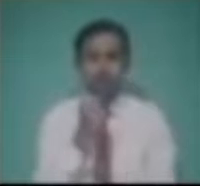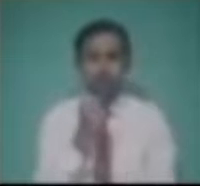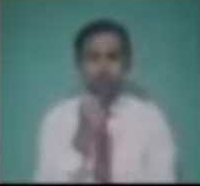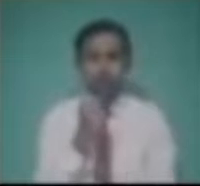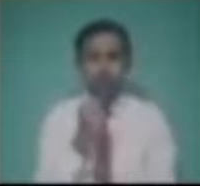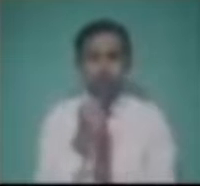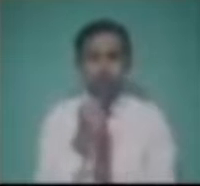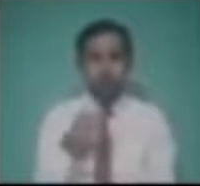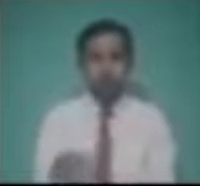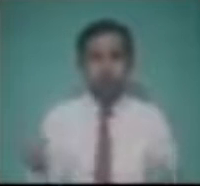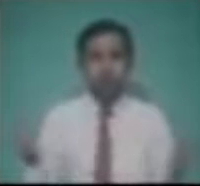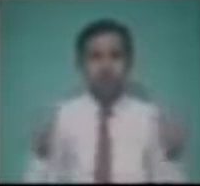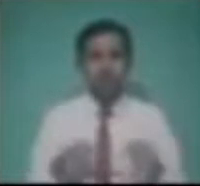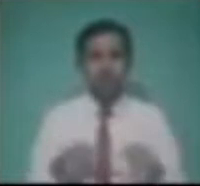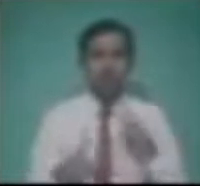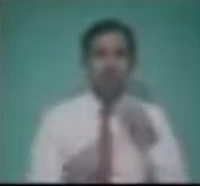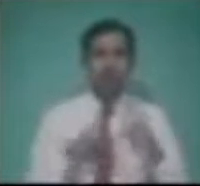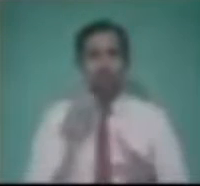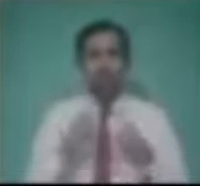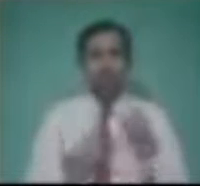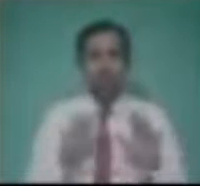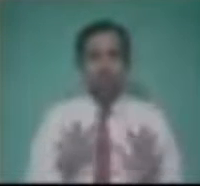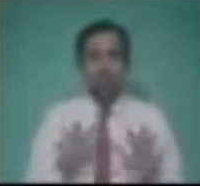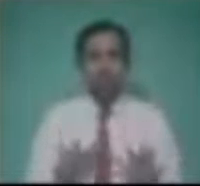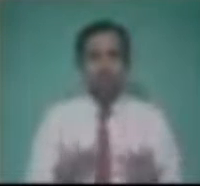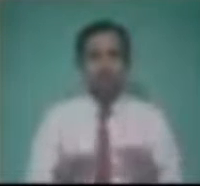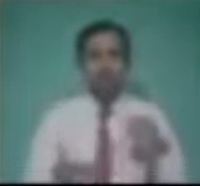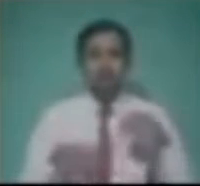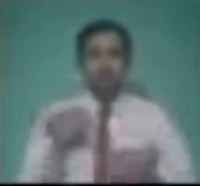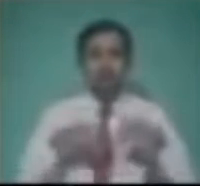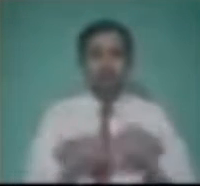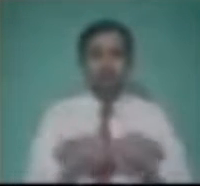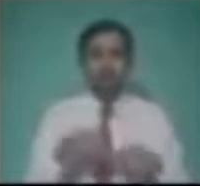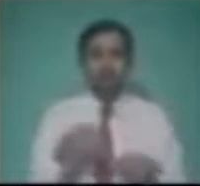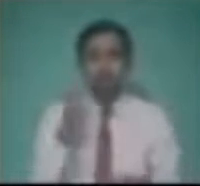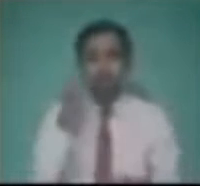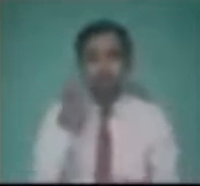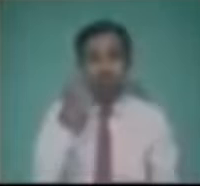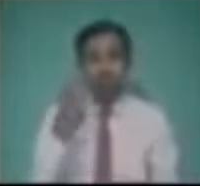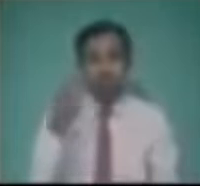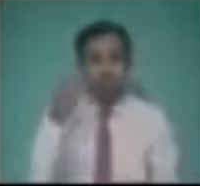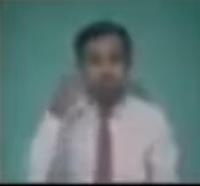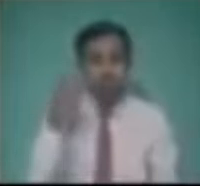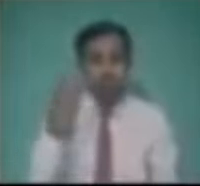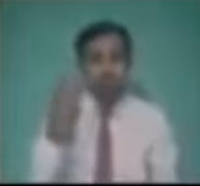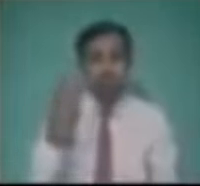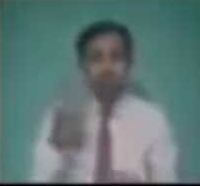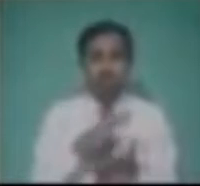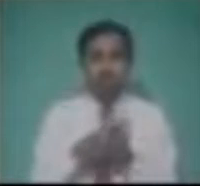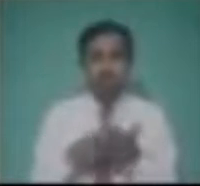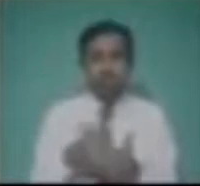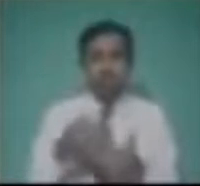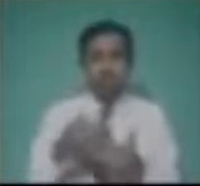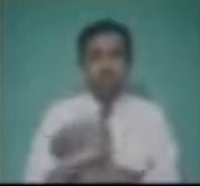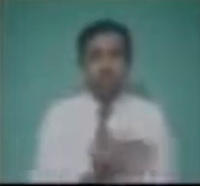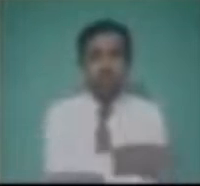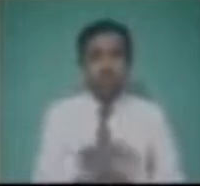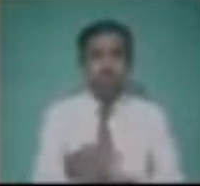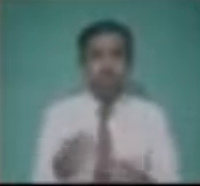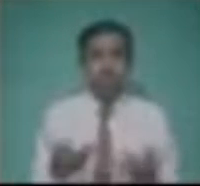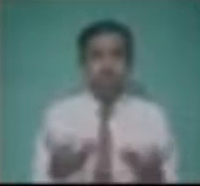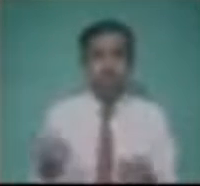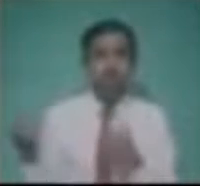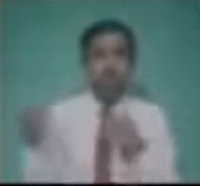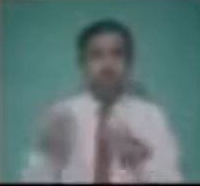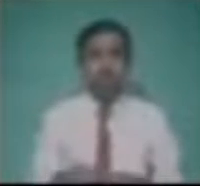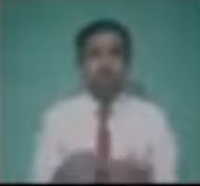ඉන්නවා. මෙතන ඇවිල්ලා එකේ කතා පැවැත්වුවට මේ දේශපාලනඥයන්ට දැක්මක් නැහැ. මේගොල්ලන්ට දර්ශනයක් නැහැ. මේගොල්ලෝ මෙතනට